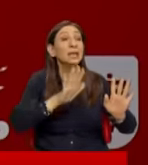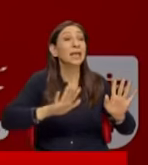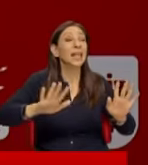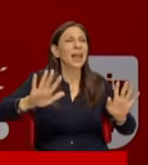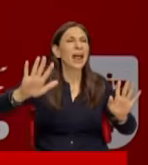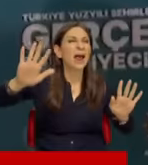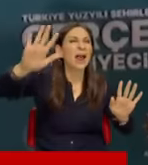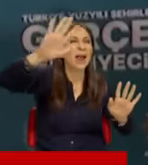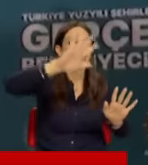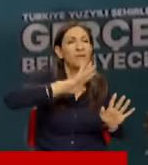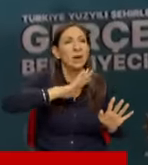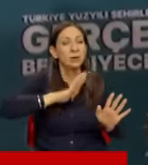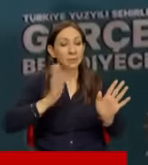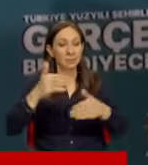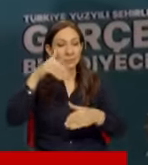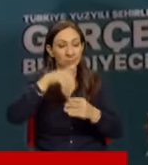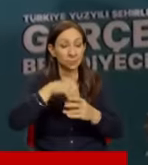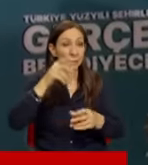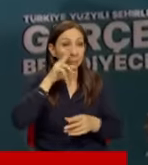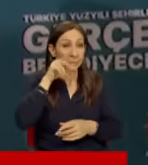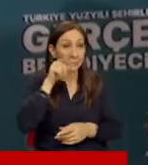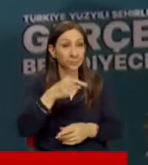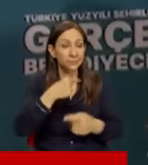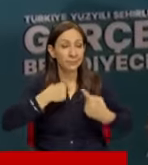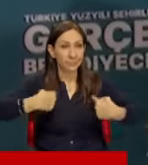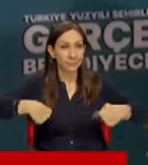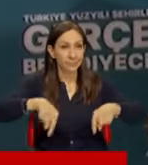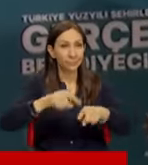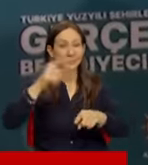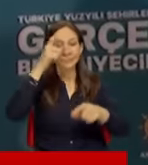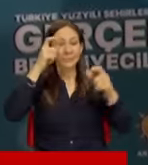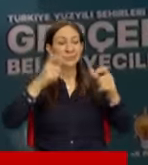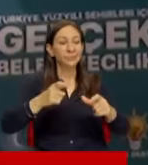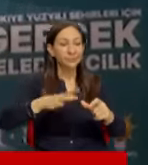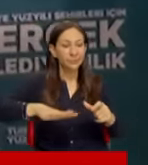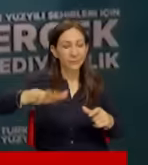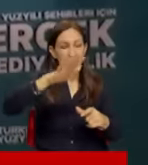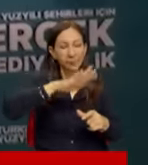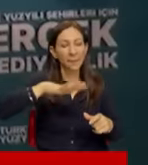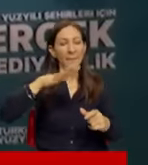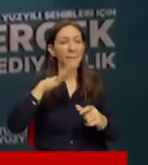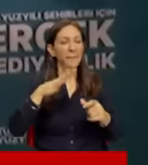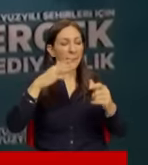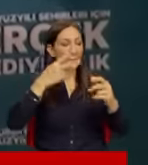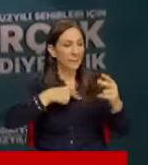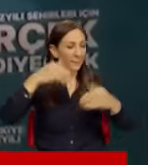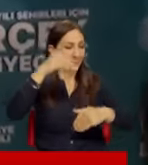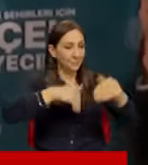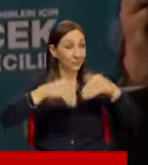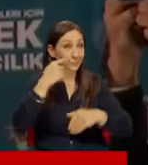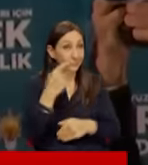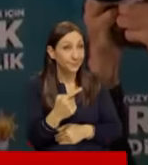her köşesinde vardır. Sandık sonuçları bize ülkemiz genelinde mahalli